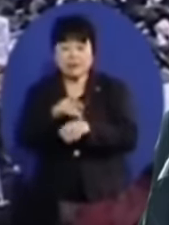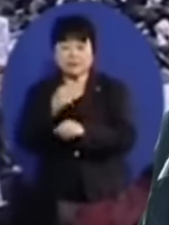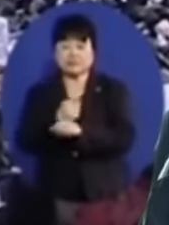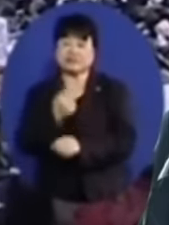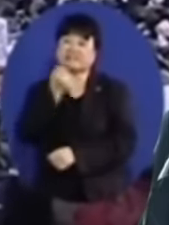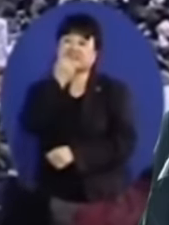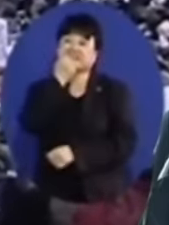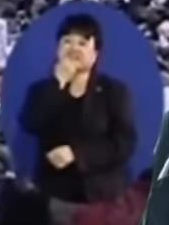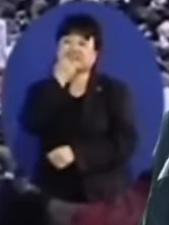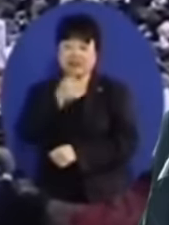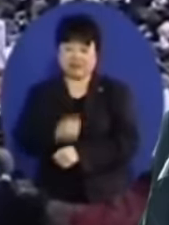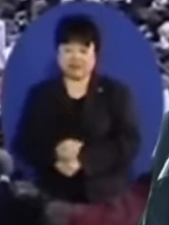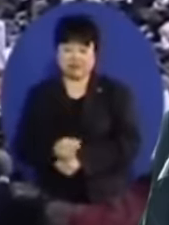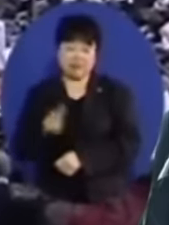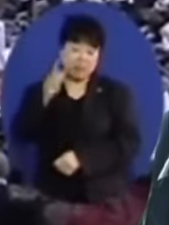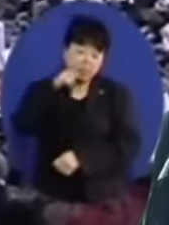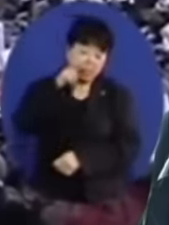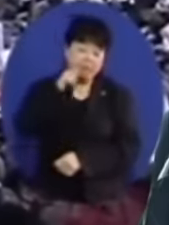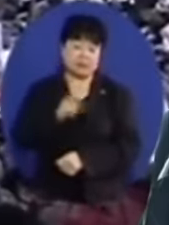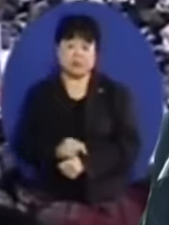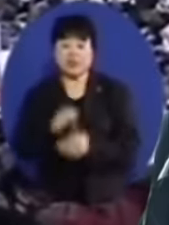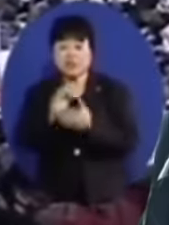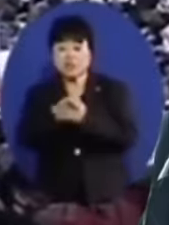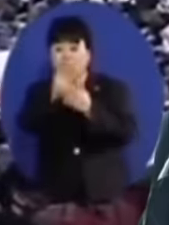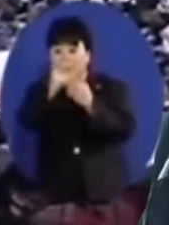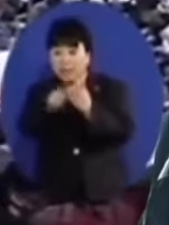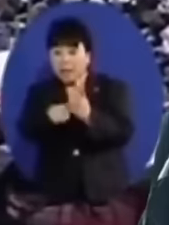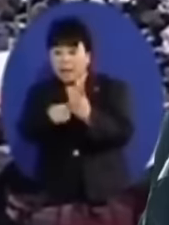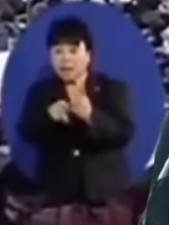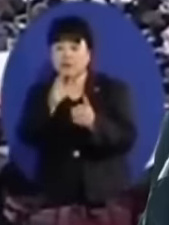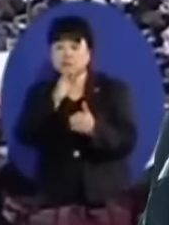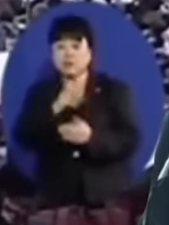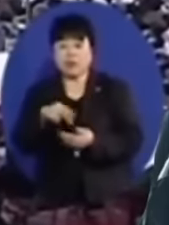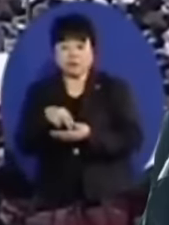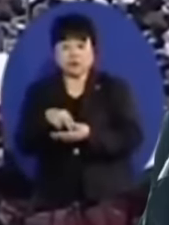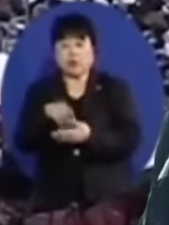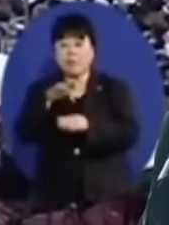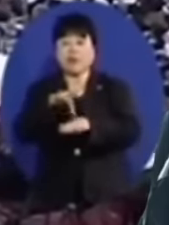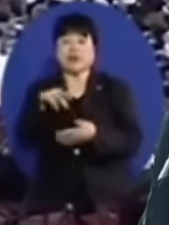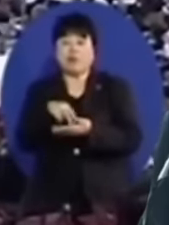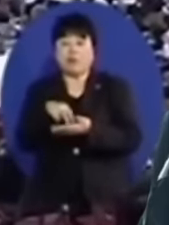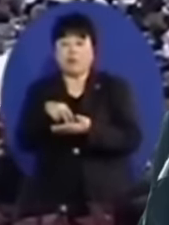비웃고 지혜를 조롱하지만 우리가 기도할 때는 떨게 된다.